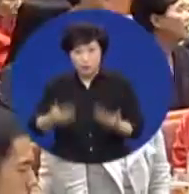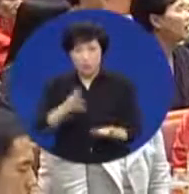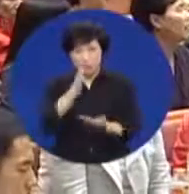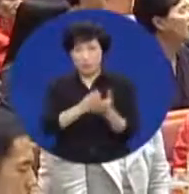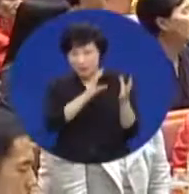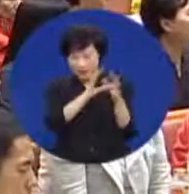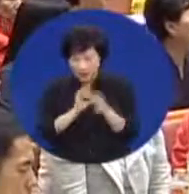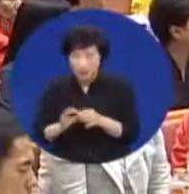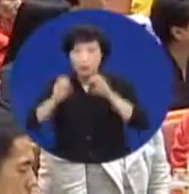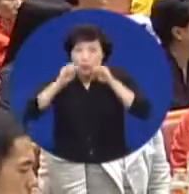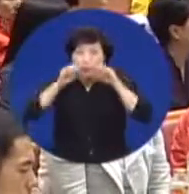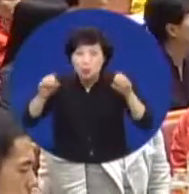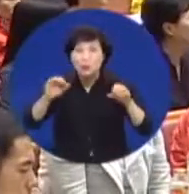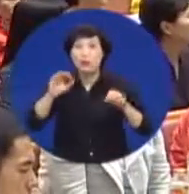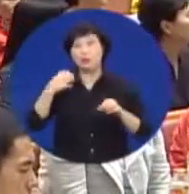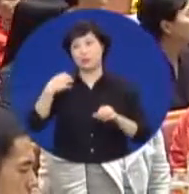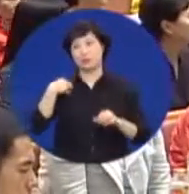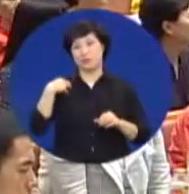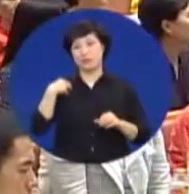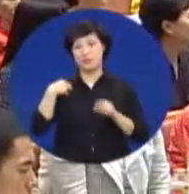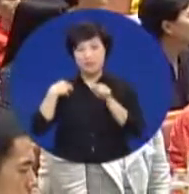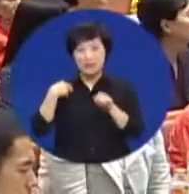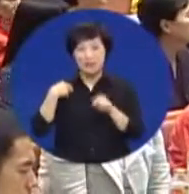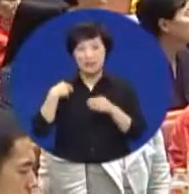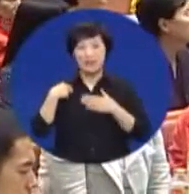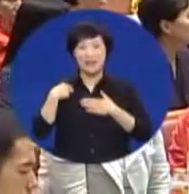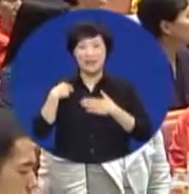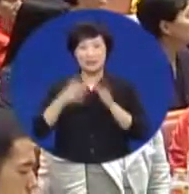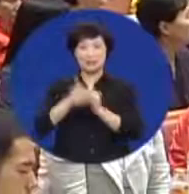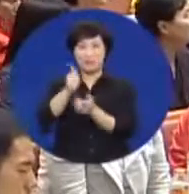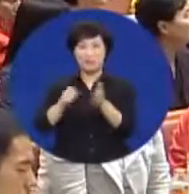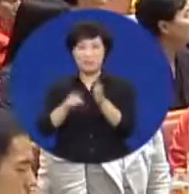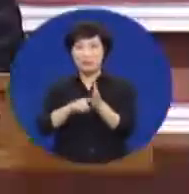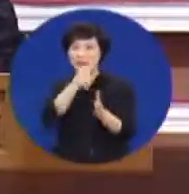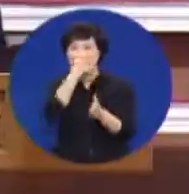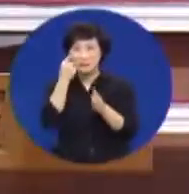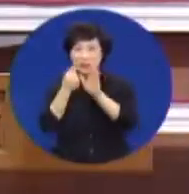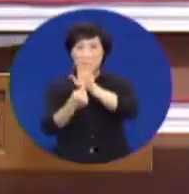말입니다. 이게 증거야.